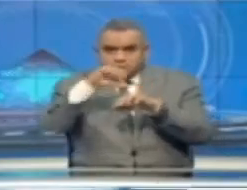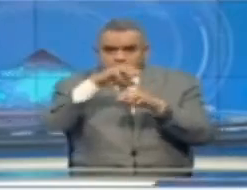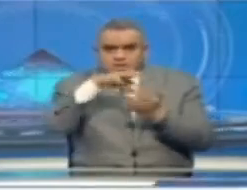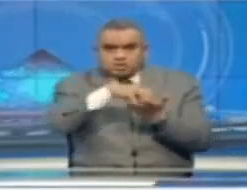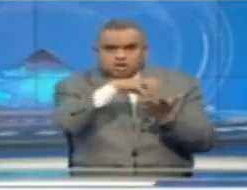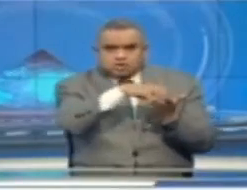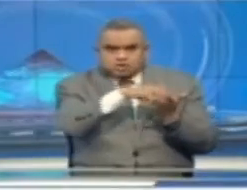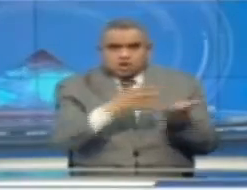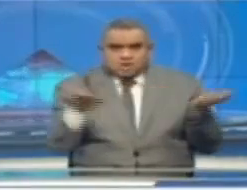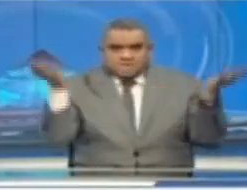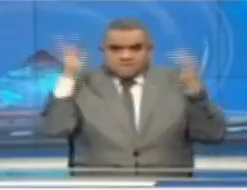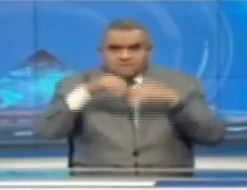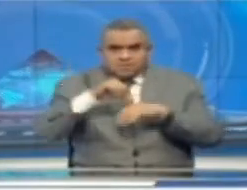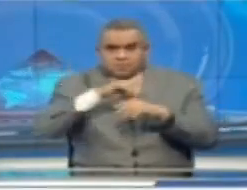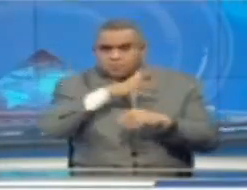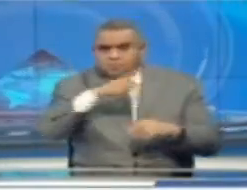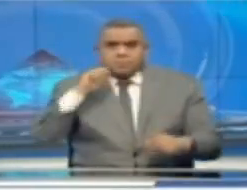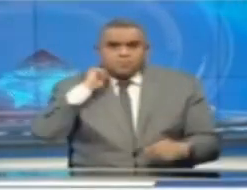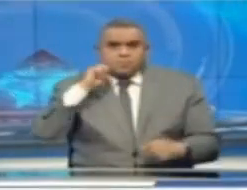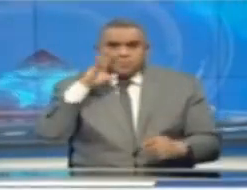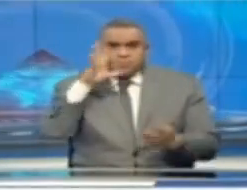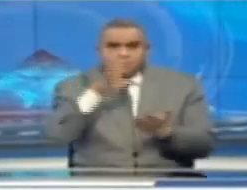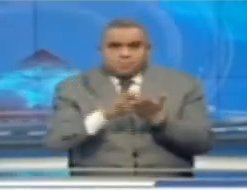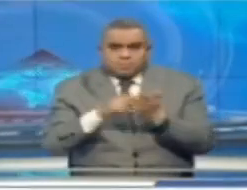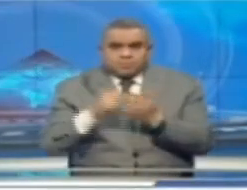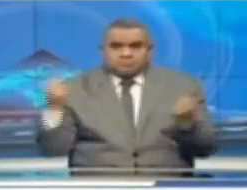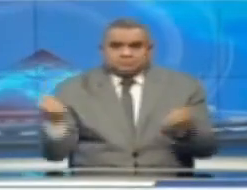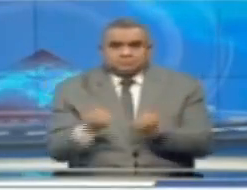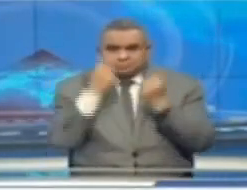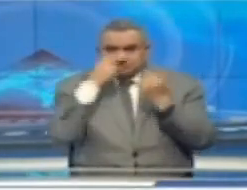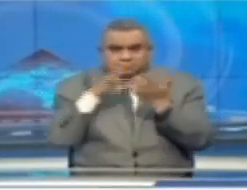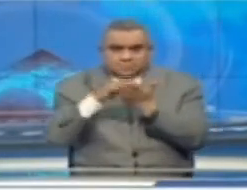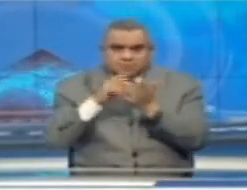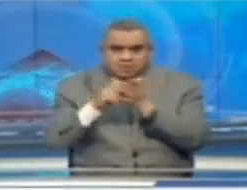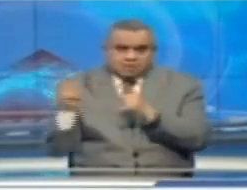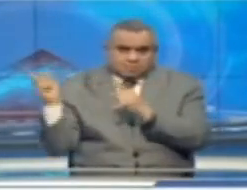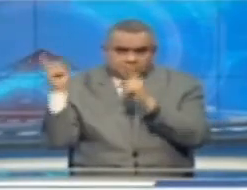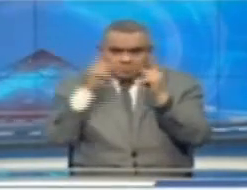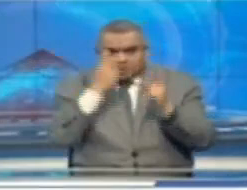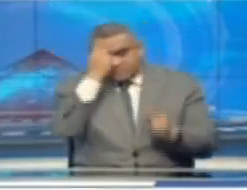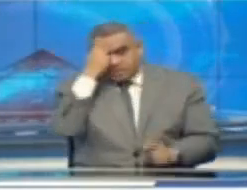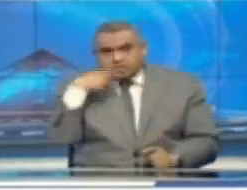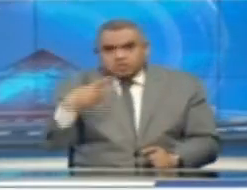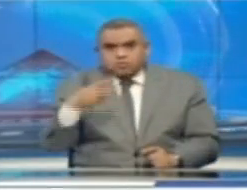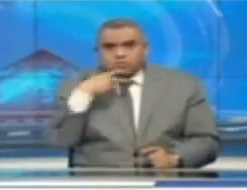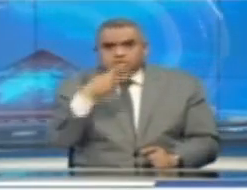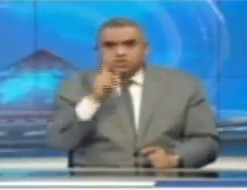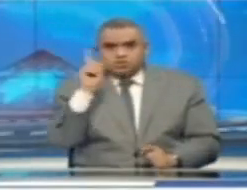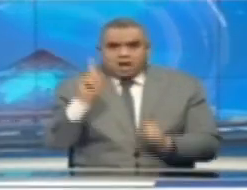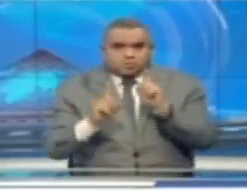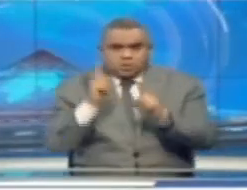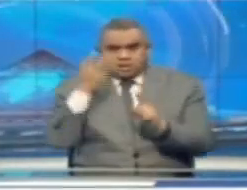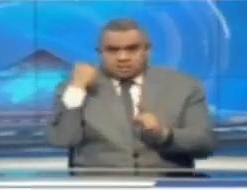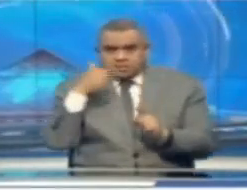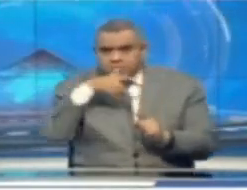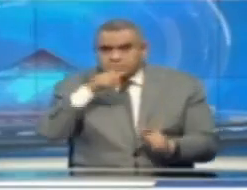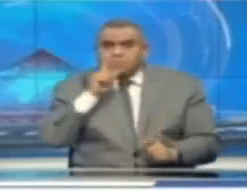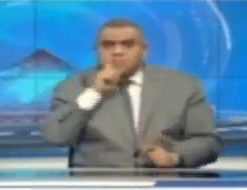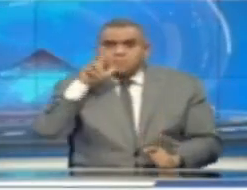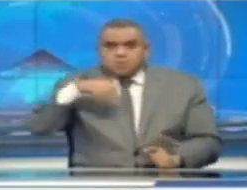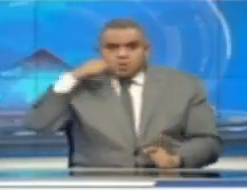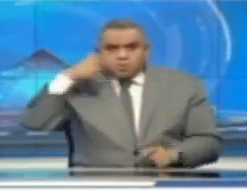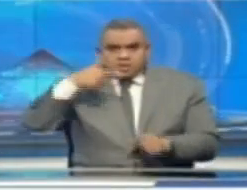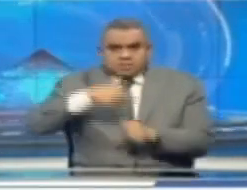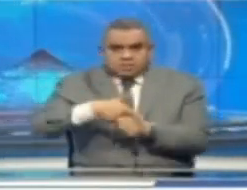سكنية على مستوى كافة المحافظات منذ بدء النشاط وحتى نهاية يناير 2022. أشار الملا إلى